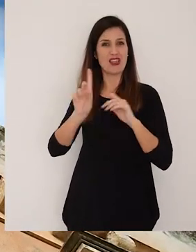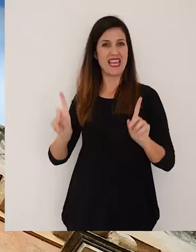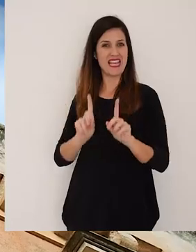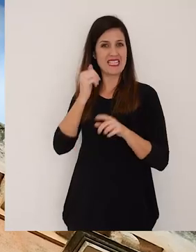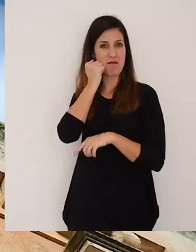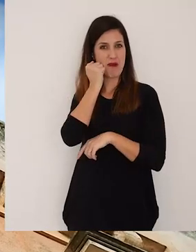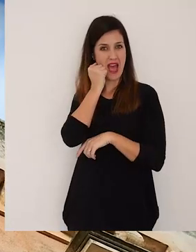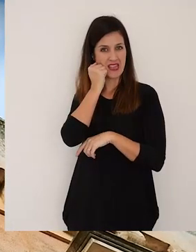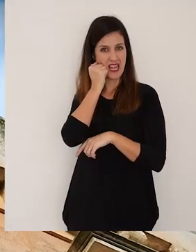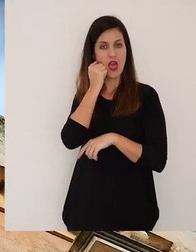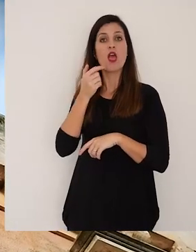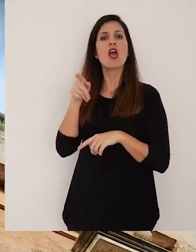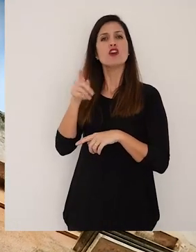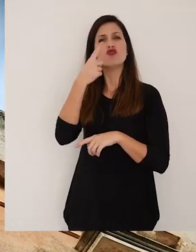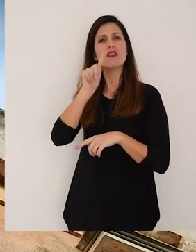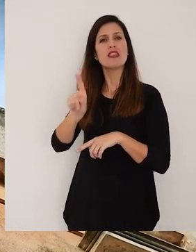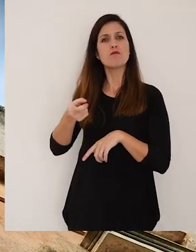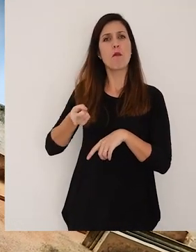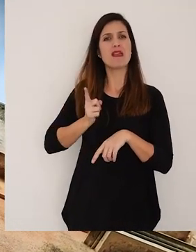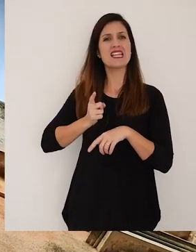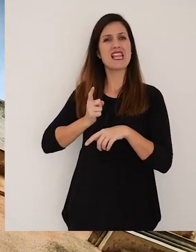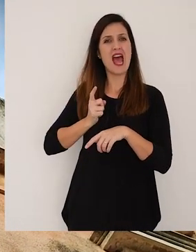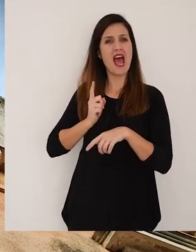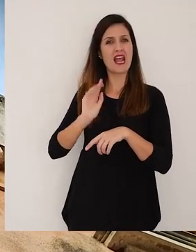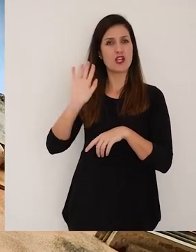testimonianze militaresche, come i beccatelli e il piombatoio.